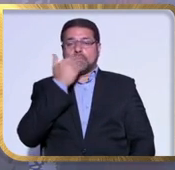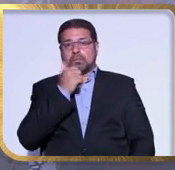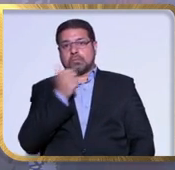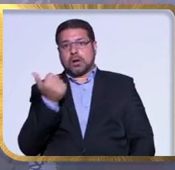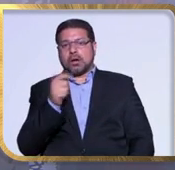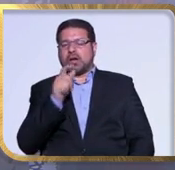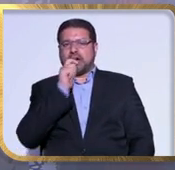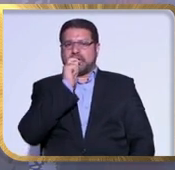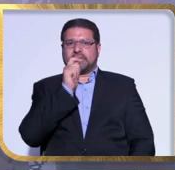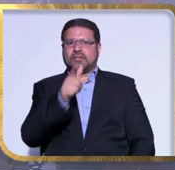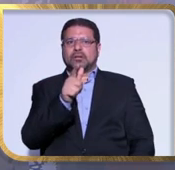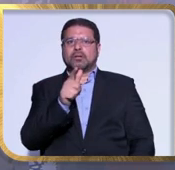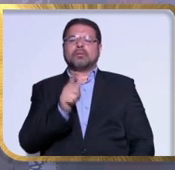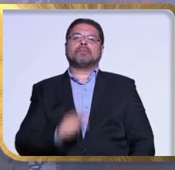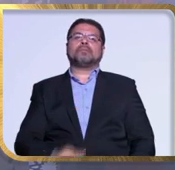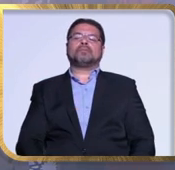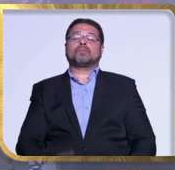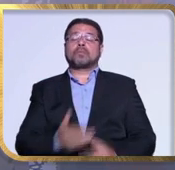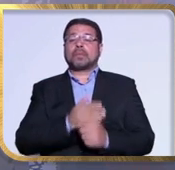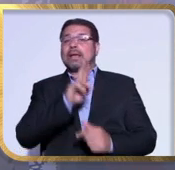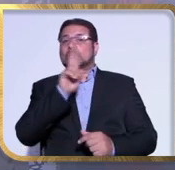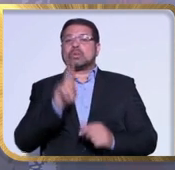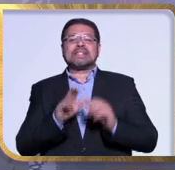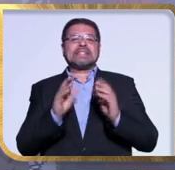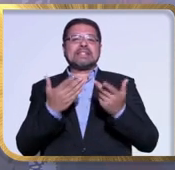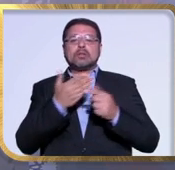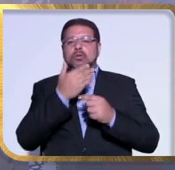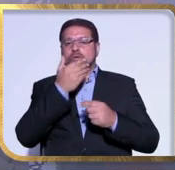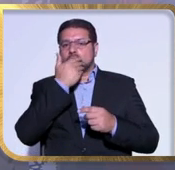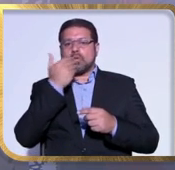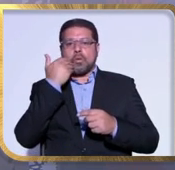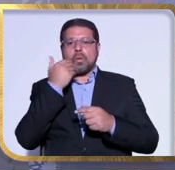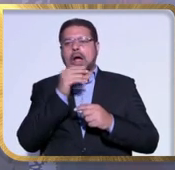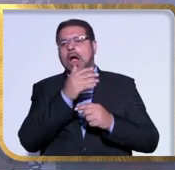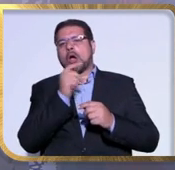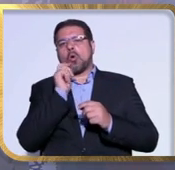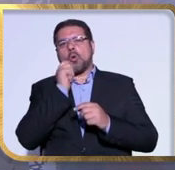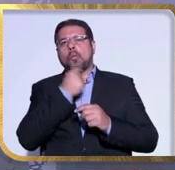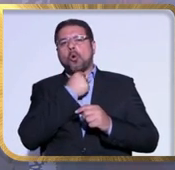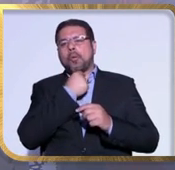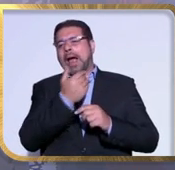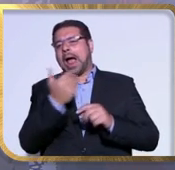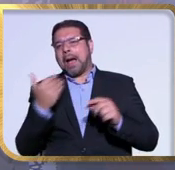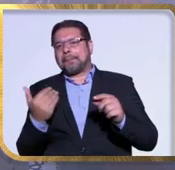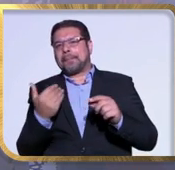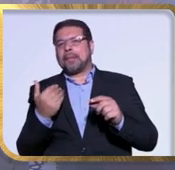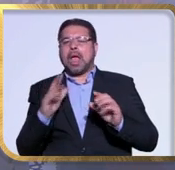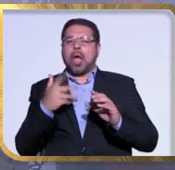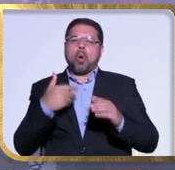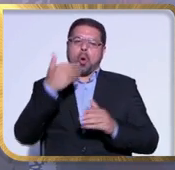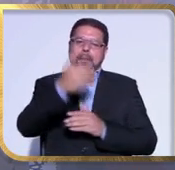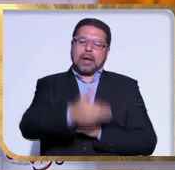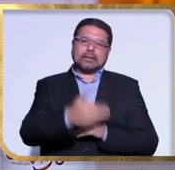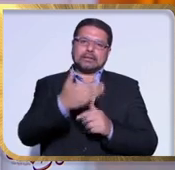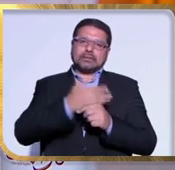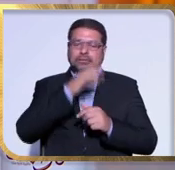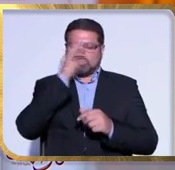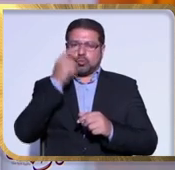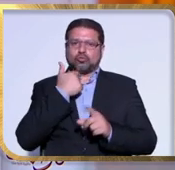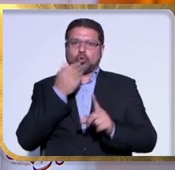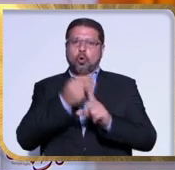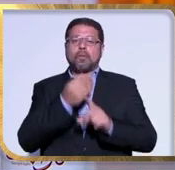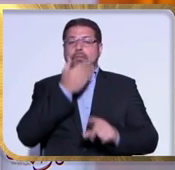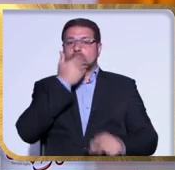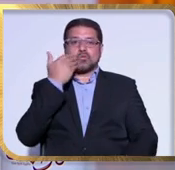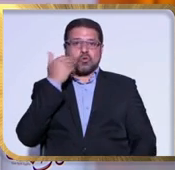فافطر ففط السؤال ليه صوم يوم قبل او بعد يوم الجمعه لما الواحد يحب يصوم